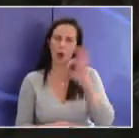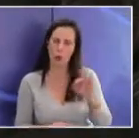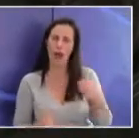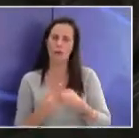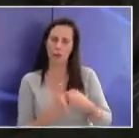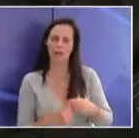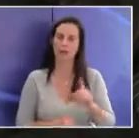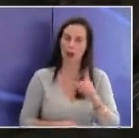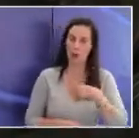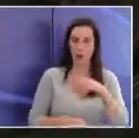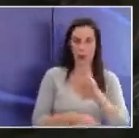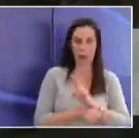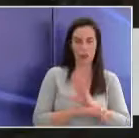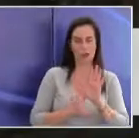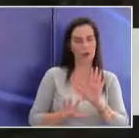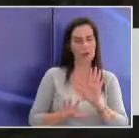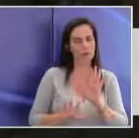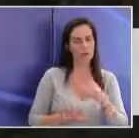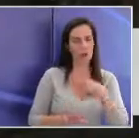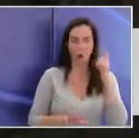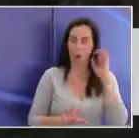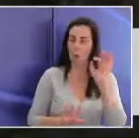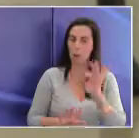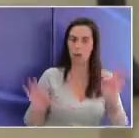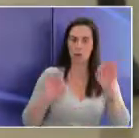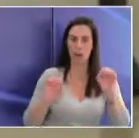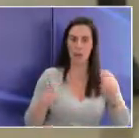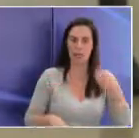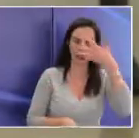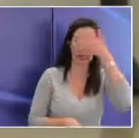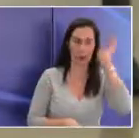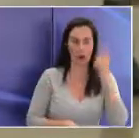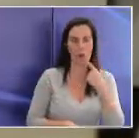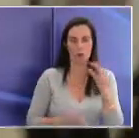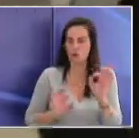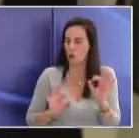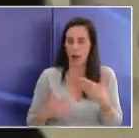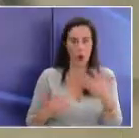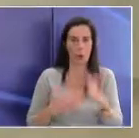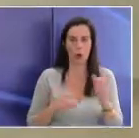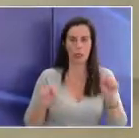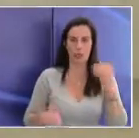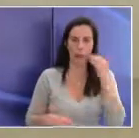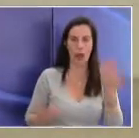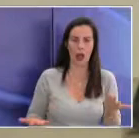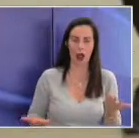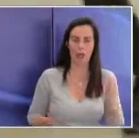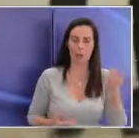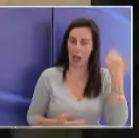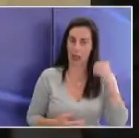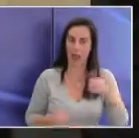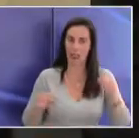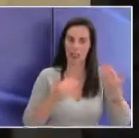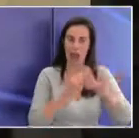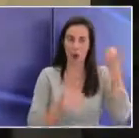גם עם זה. ועדיין אנחנו נזהרים בכבודו של טראמפ, לא שומעים שום מילה אחת שום מילת ביקורת. את יודעת, אם זה היה אובמה, אז